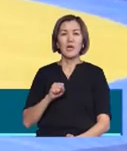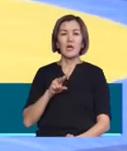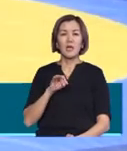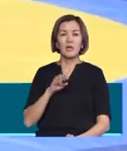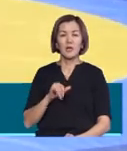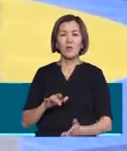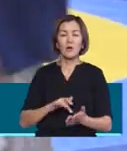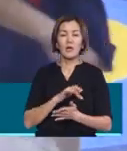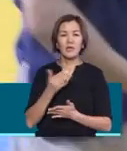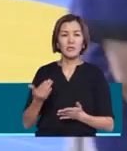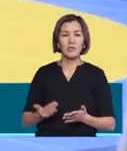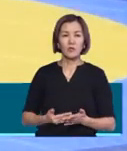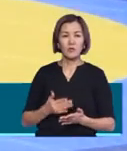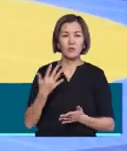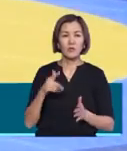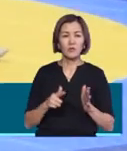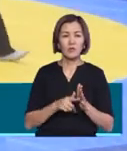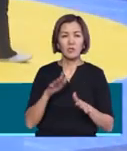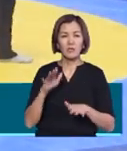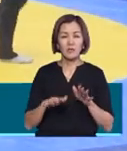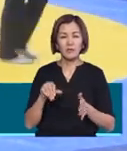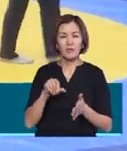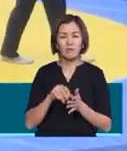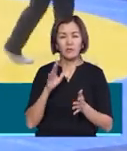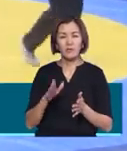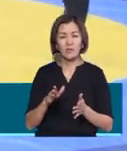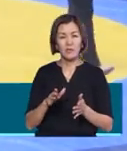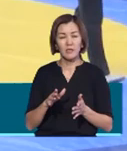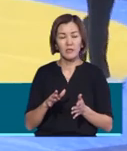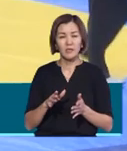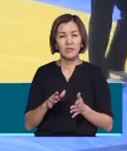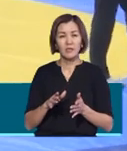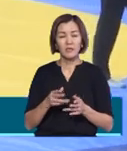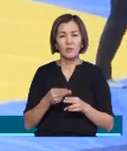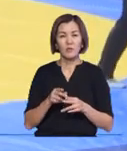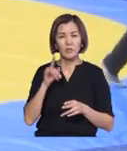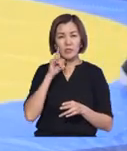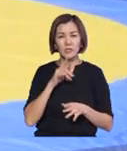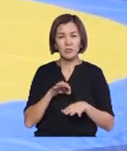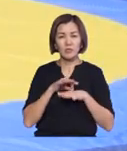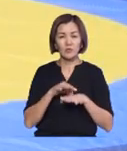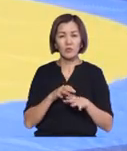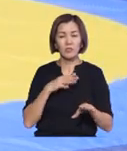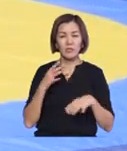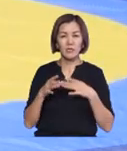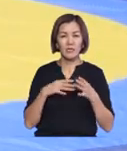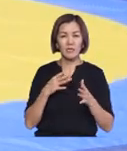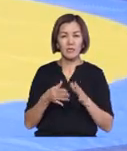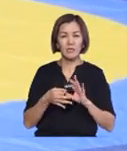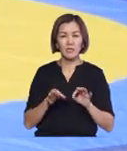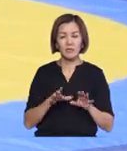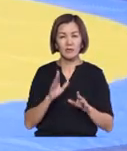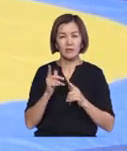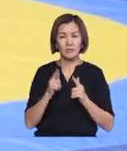тұрамын, 57 килограмм салмақта өнер көрсетемін. Осы Қазақстан өтіп атқан Қазақстанға қызу